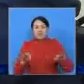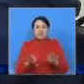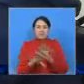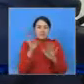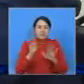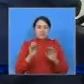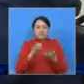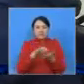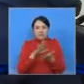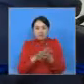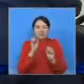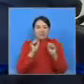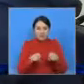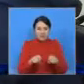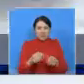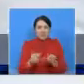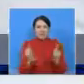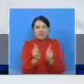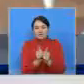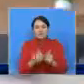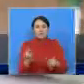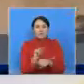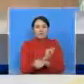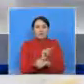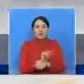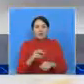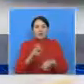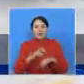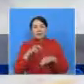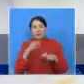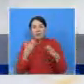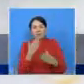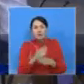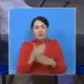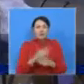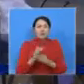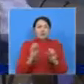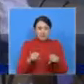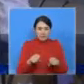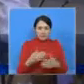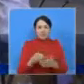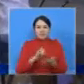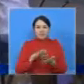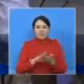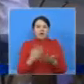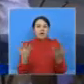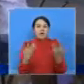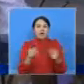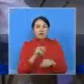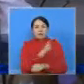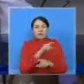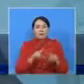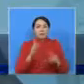тіркелуге мүмкіндік бар. Осы арқылы жақын жердегі емханадан медициналық көмек алуға мүмкіндік туып отыр. Тіркелу үшін қанша емхана